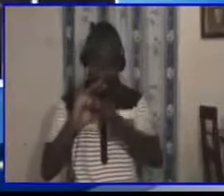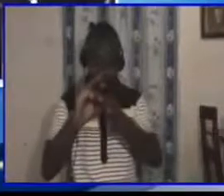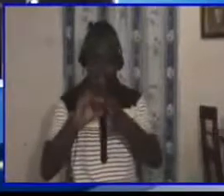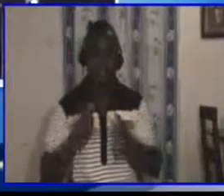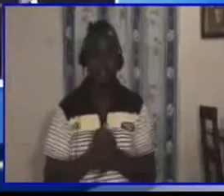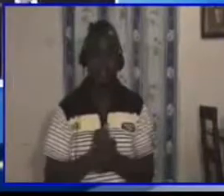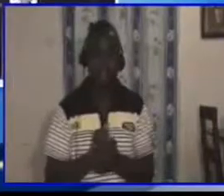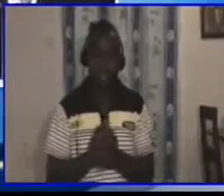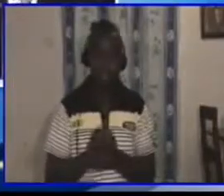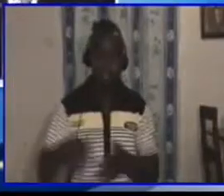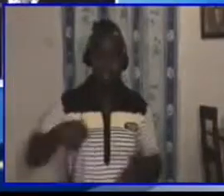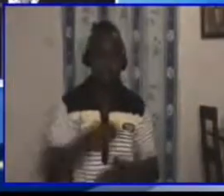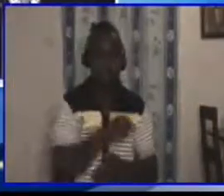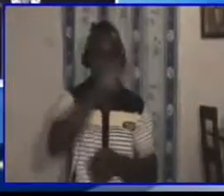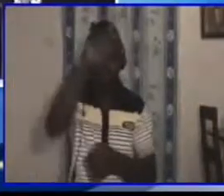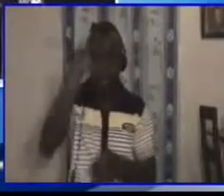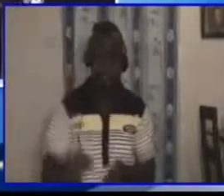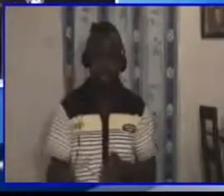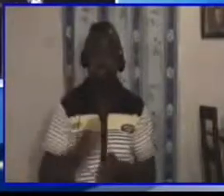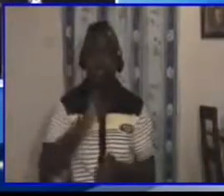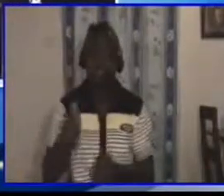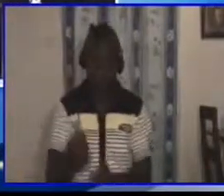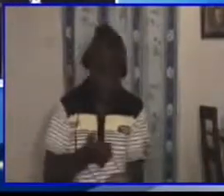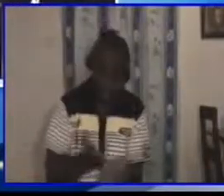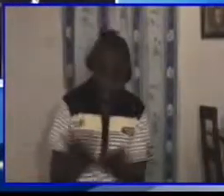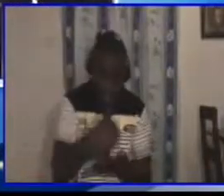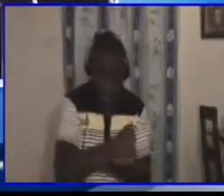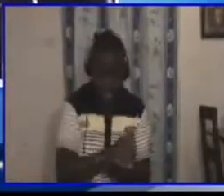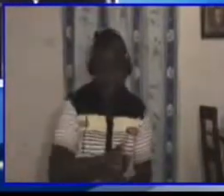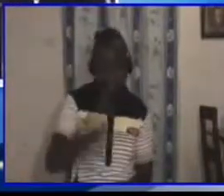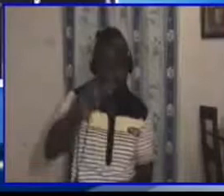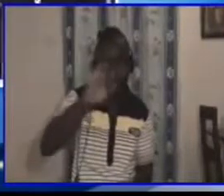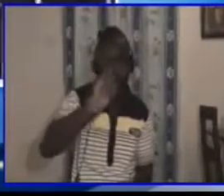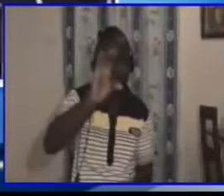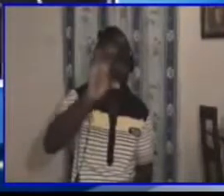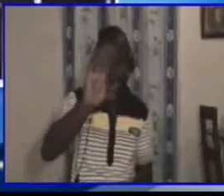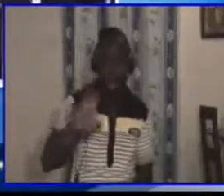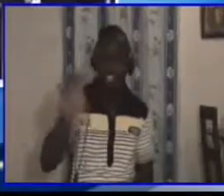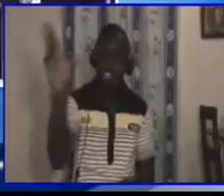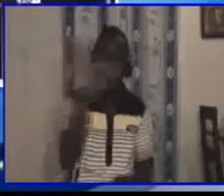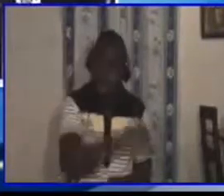noi siamo il popolo di dio del nuovo patto